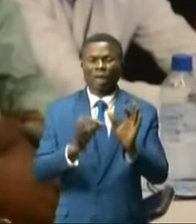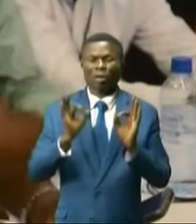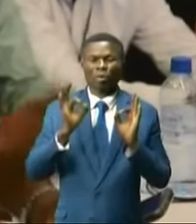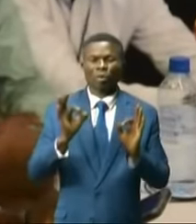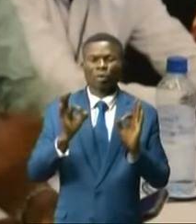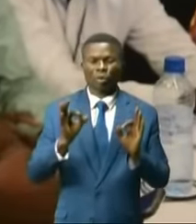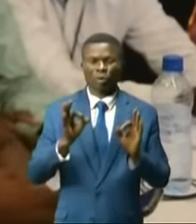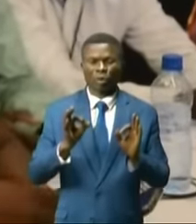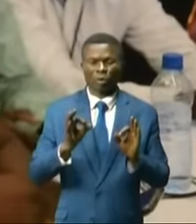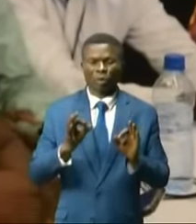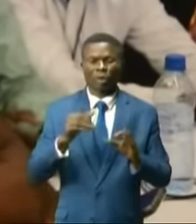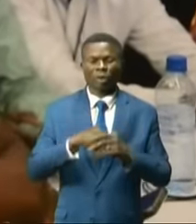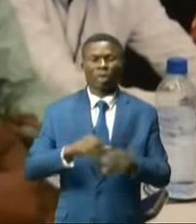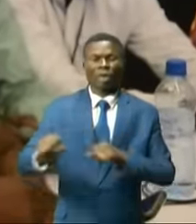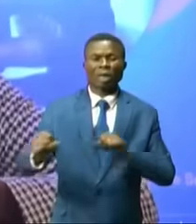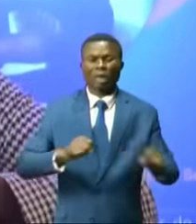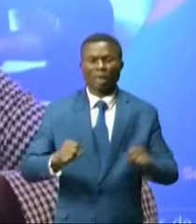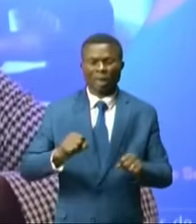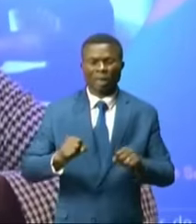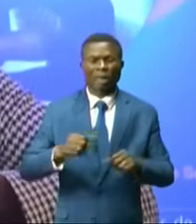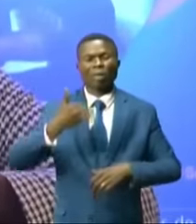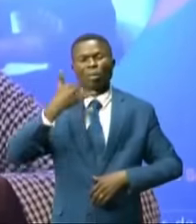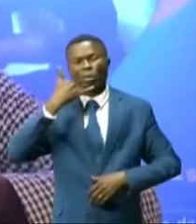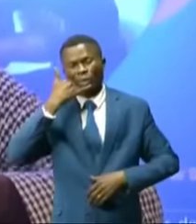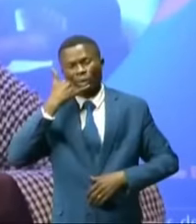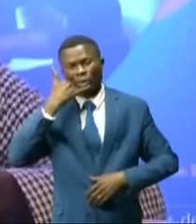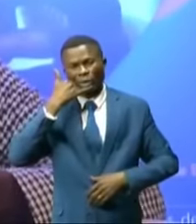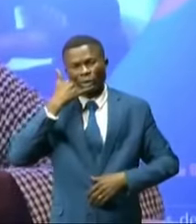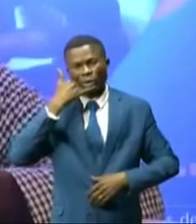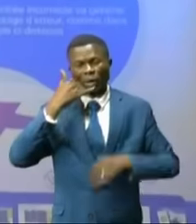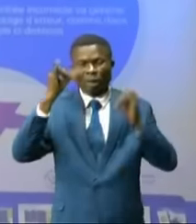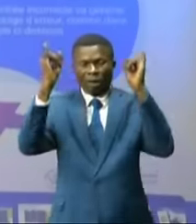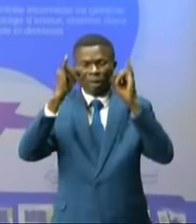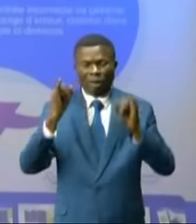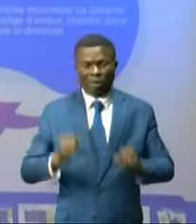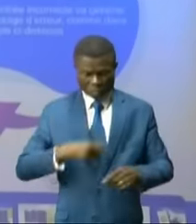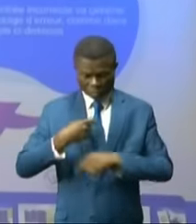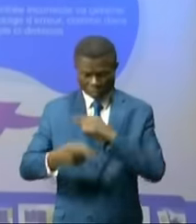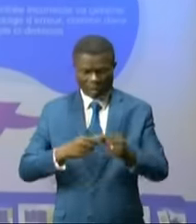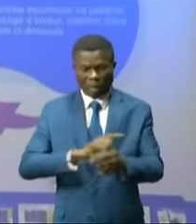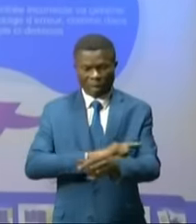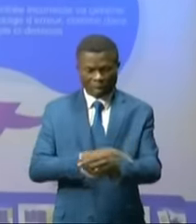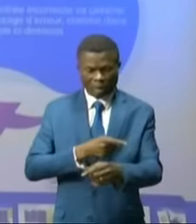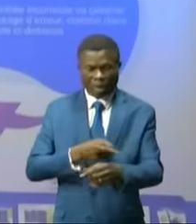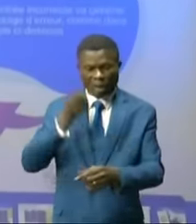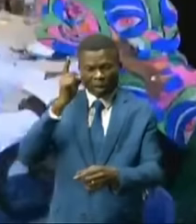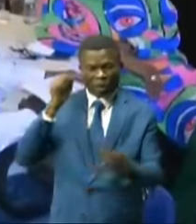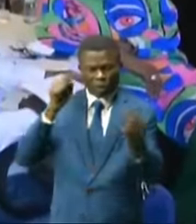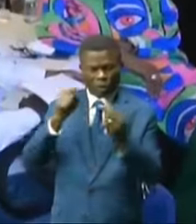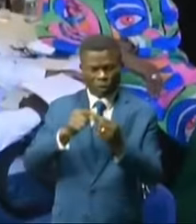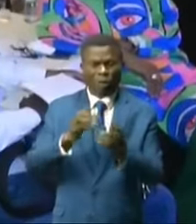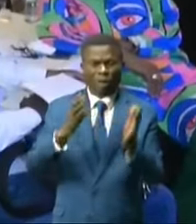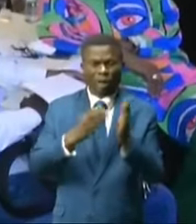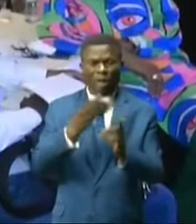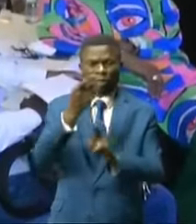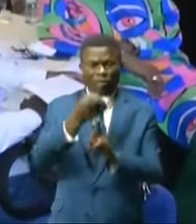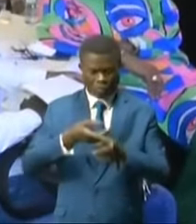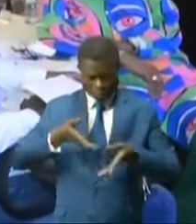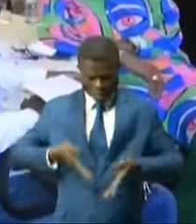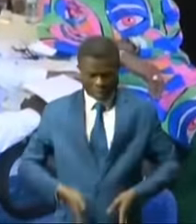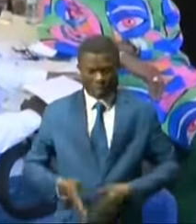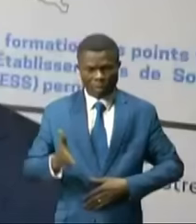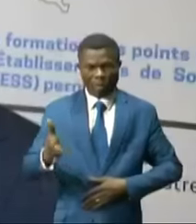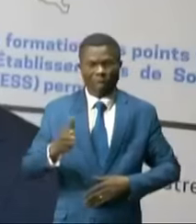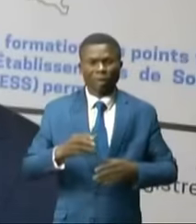fera soit par consultation en ligne, le cas de figure, du début de la grossesse jusqu'à l'accouchement. Il existe